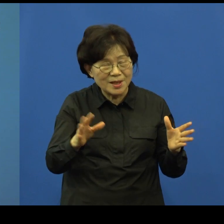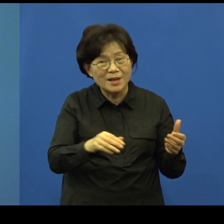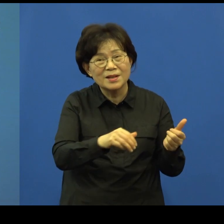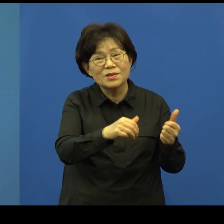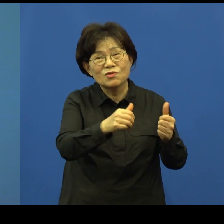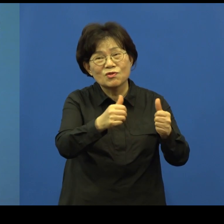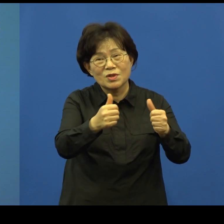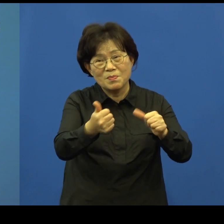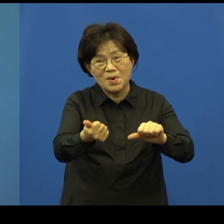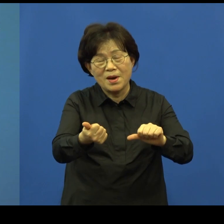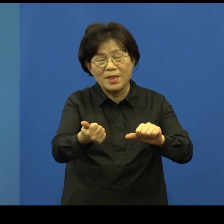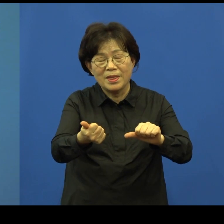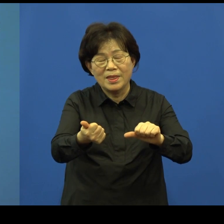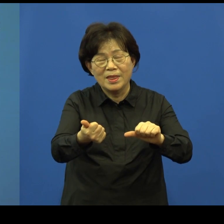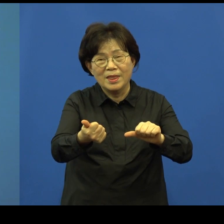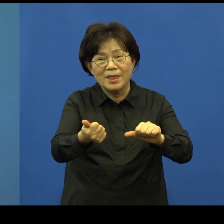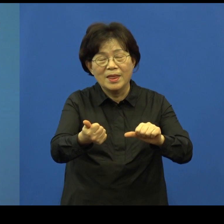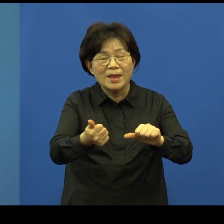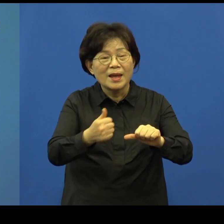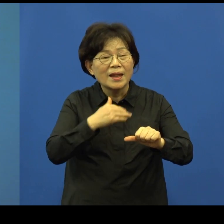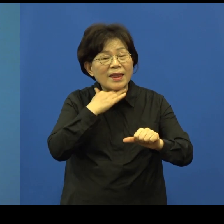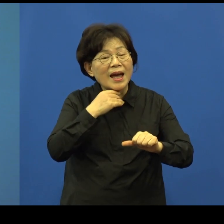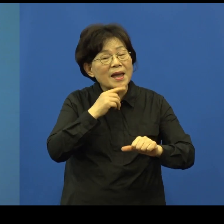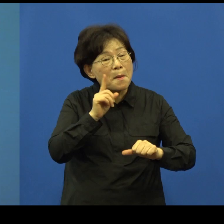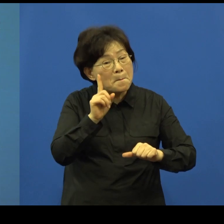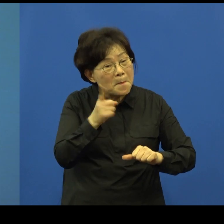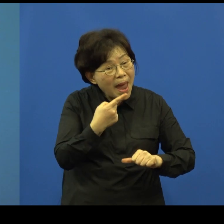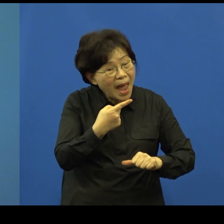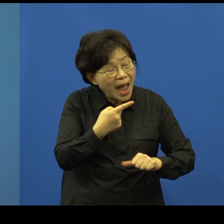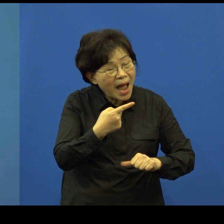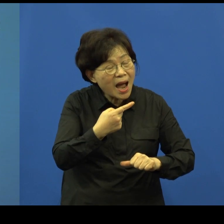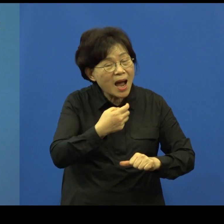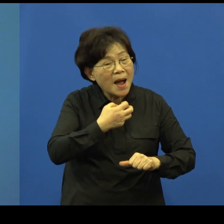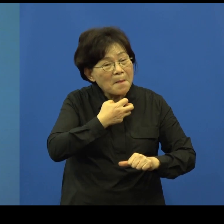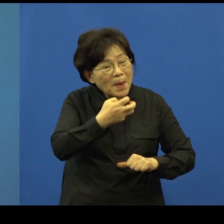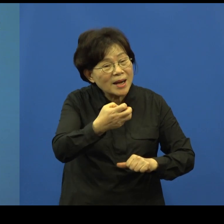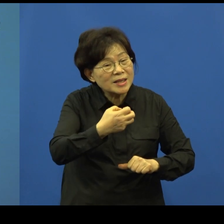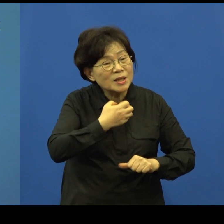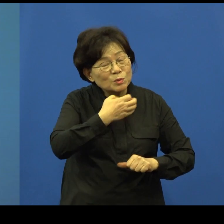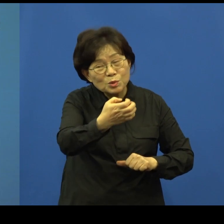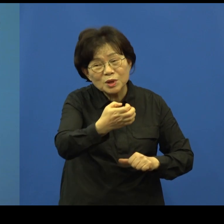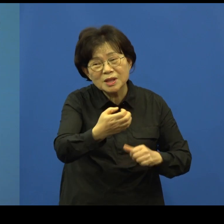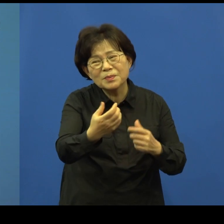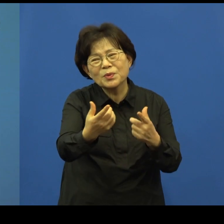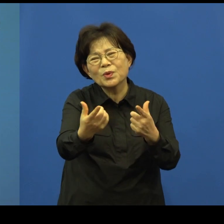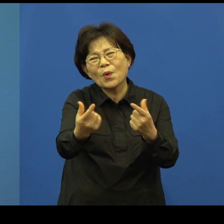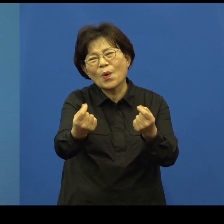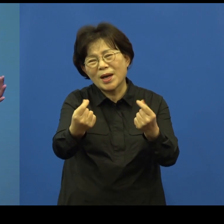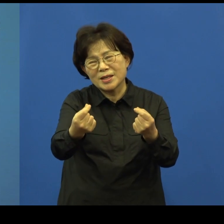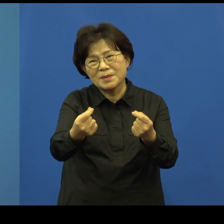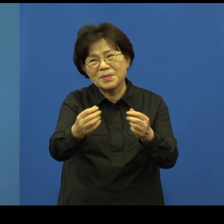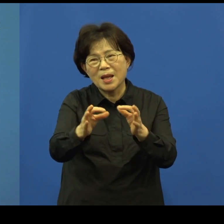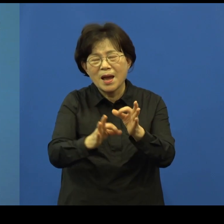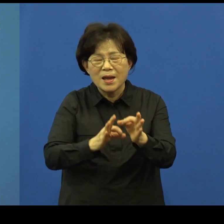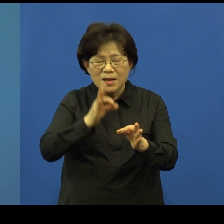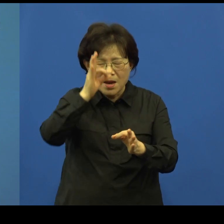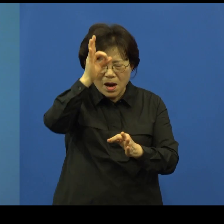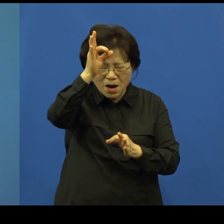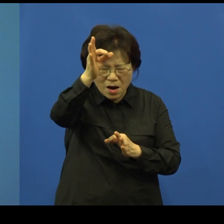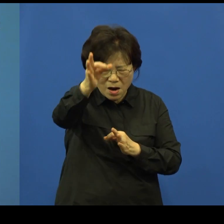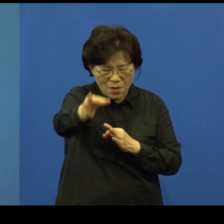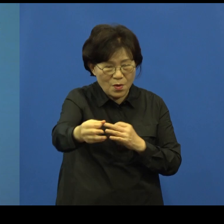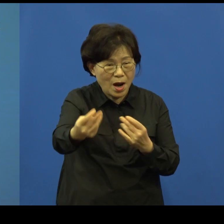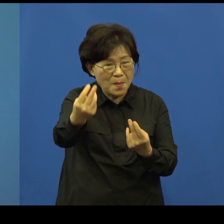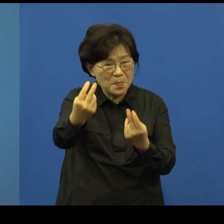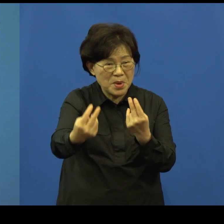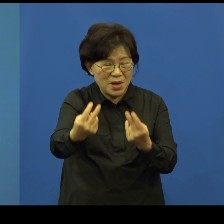죽음은 뭐 우리가 뭐 100세, 뭐 80, 90 하는데요. 다 똑같아요. 영원의 세계에